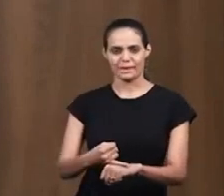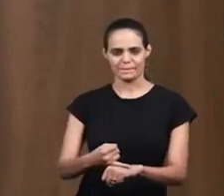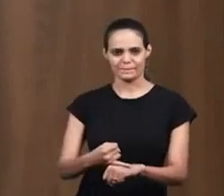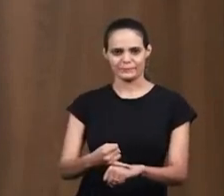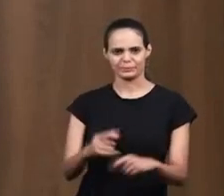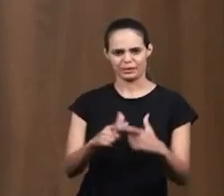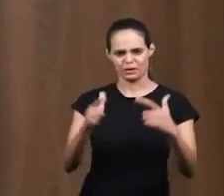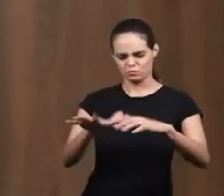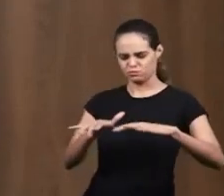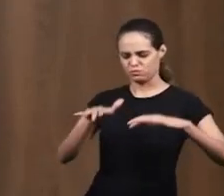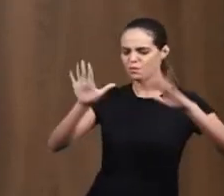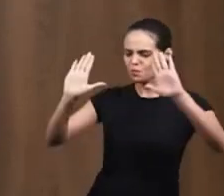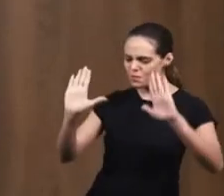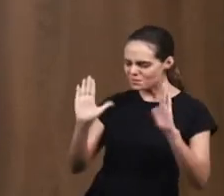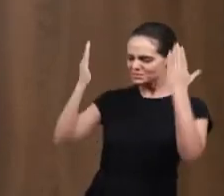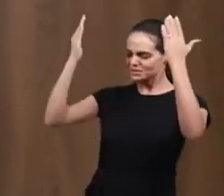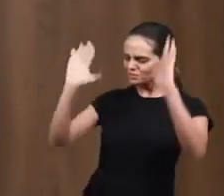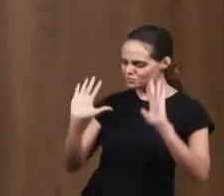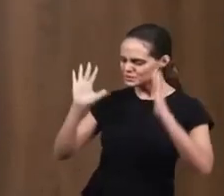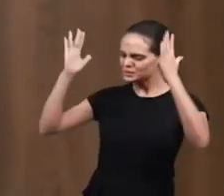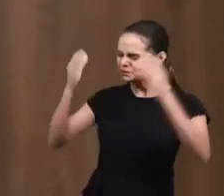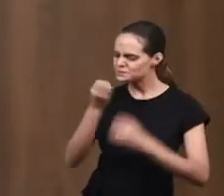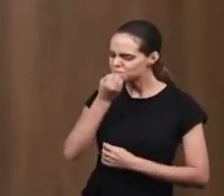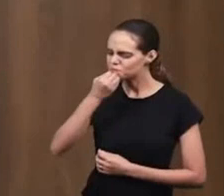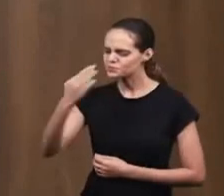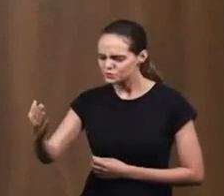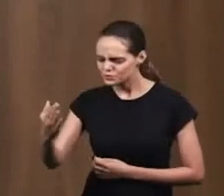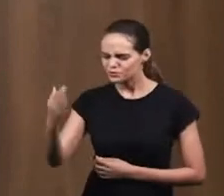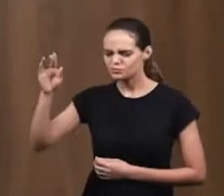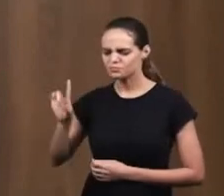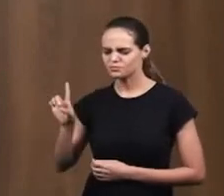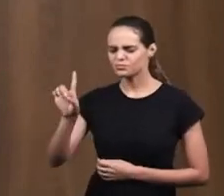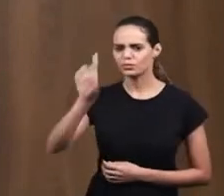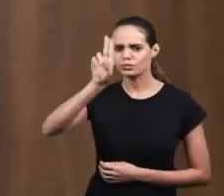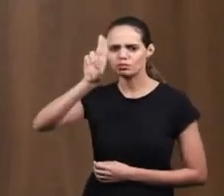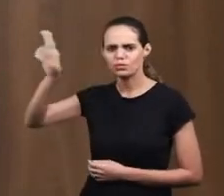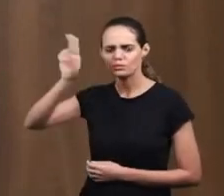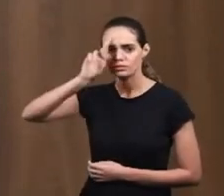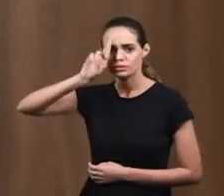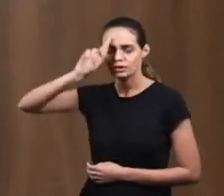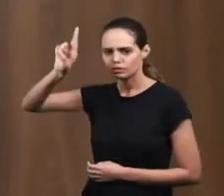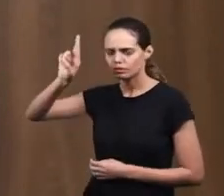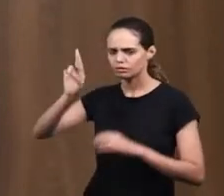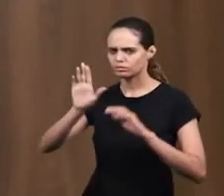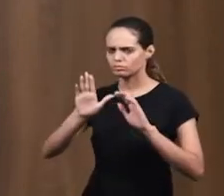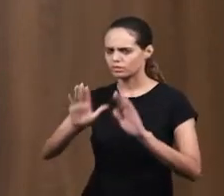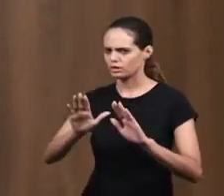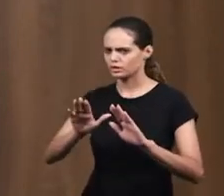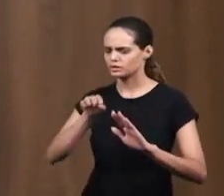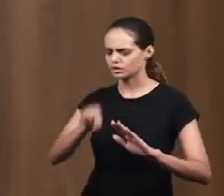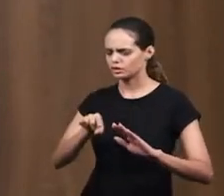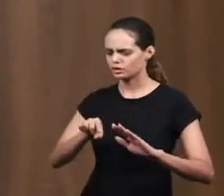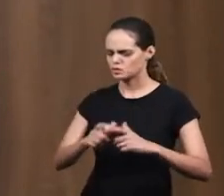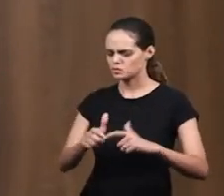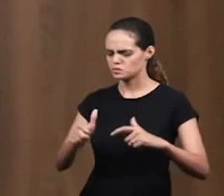die Menschenmenge Hosanna und gepriesen sei der, der kommt im Namen des Herrn. Doch war es